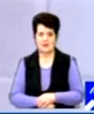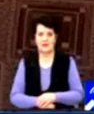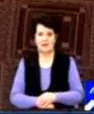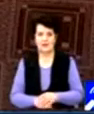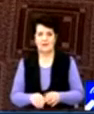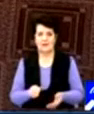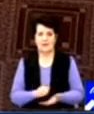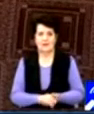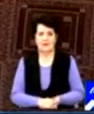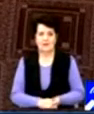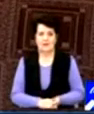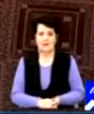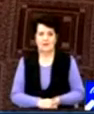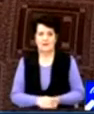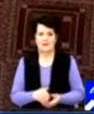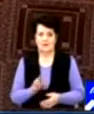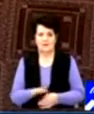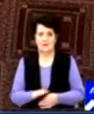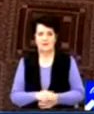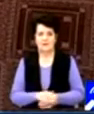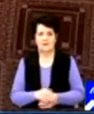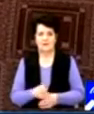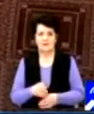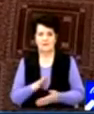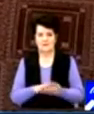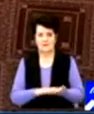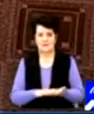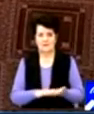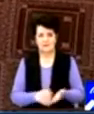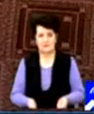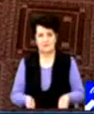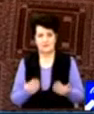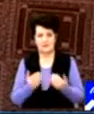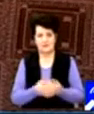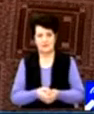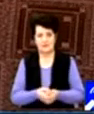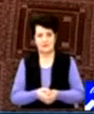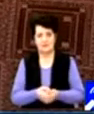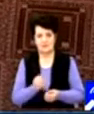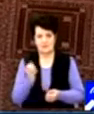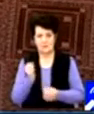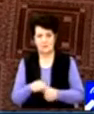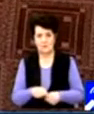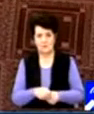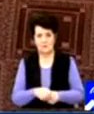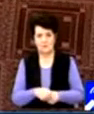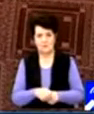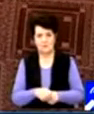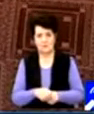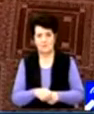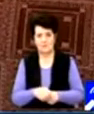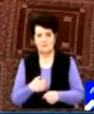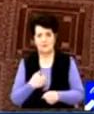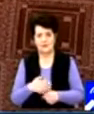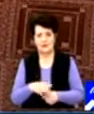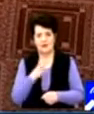ridică-te, băiate, ridică-te, că tu poți încă să te ridici. Tu poți încă să te ridici. Bunelu